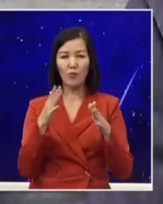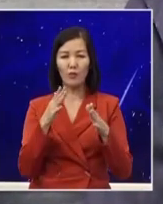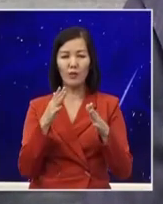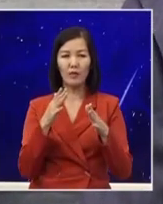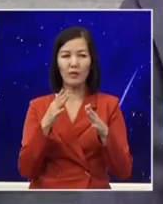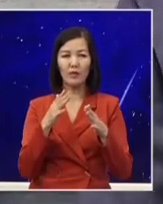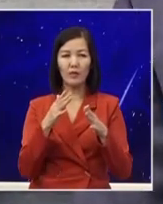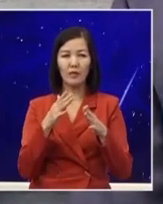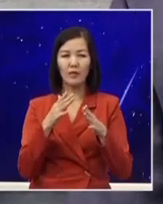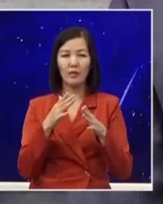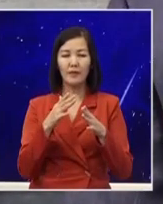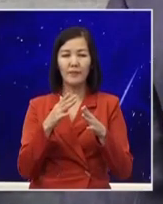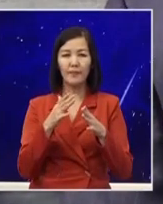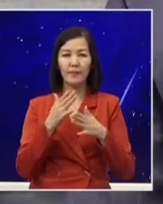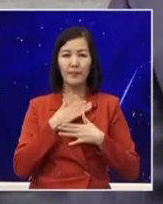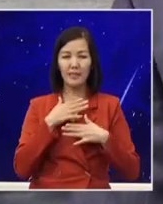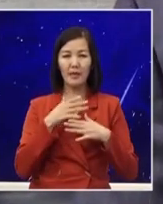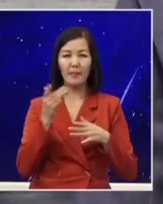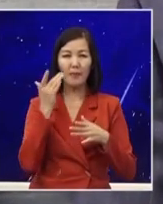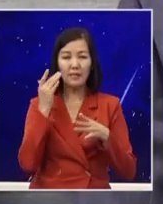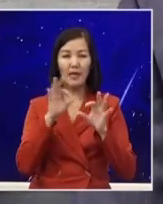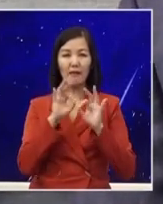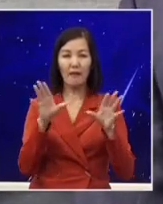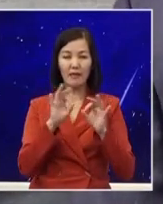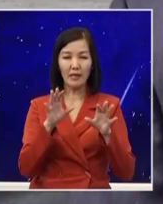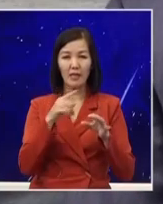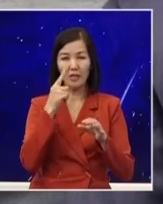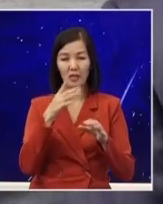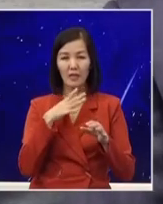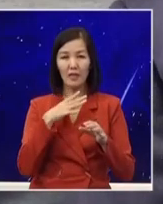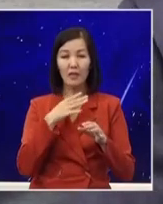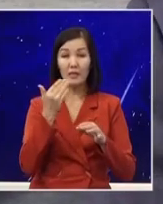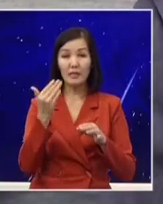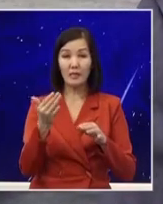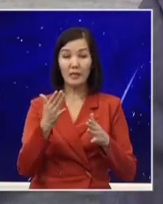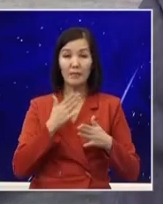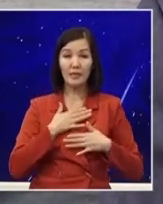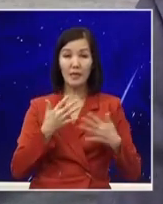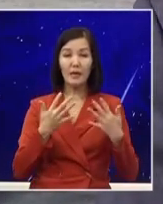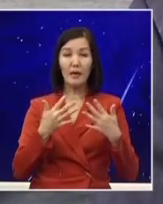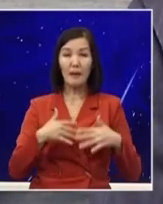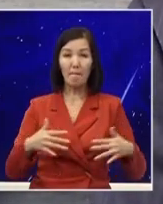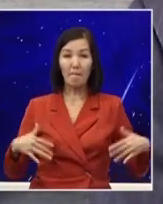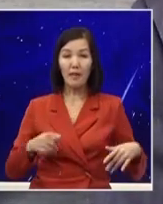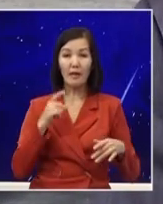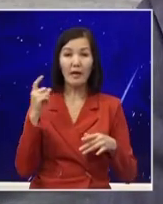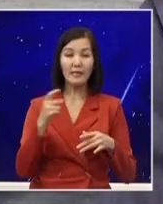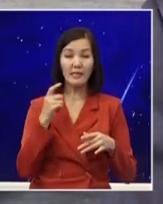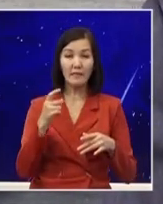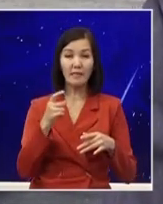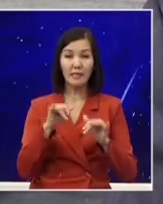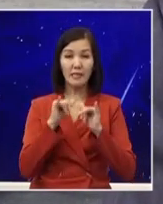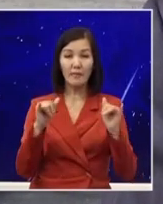орналастыру керек. Сонда бізге айтатыны, осы сендер дейді. Біздің мал шаруашылығымызды дамытатын мін